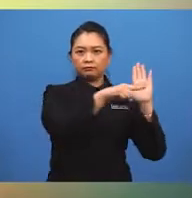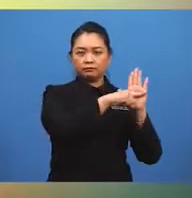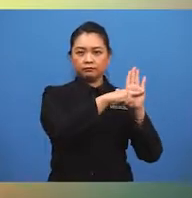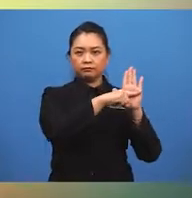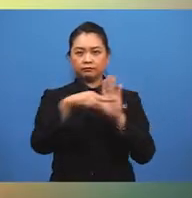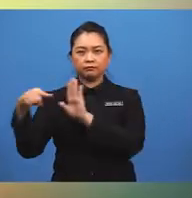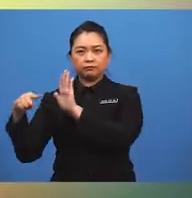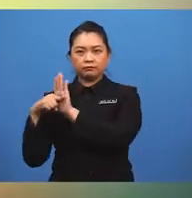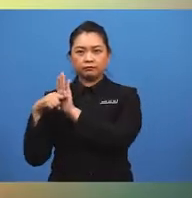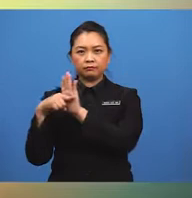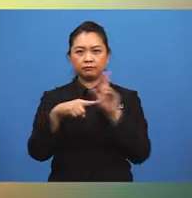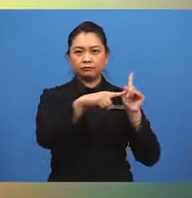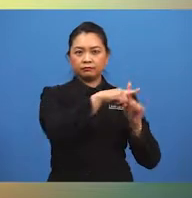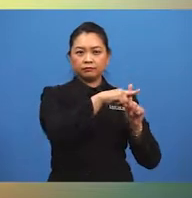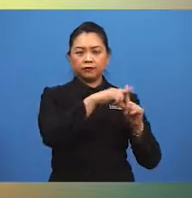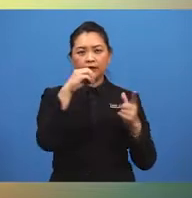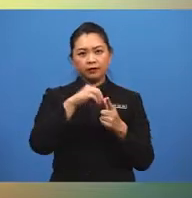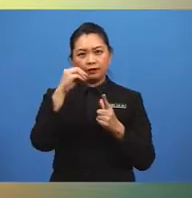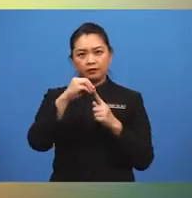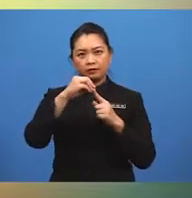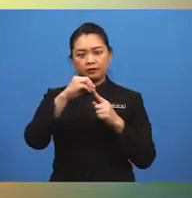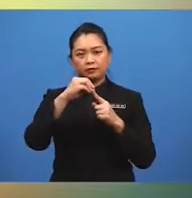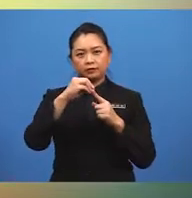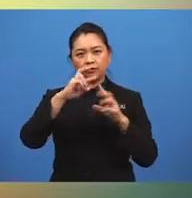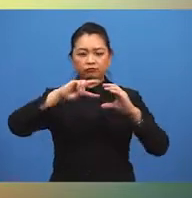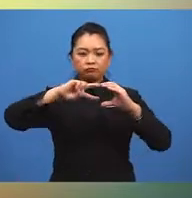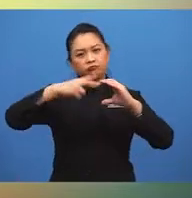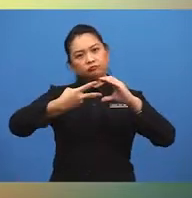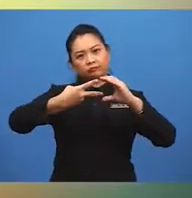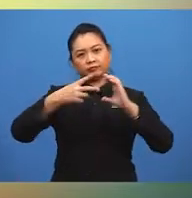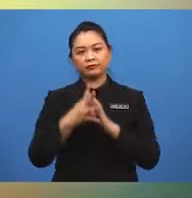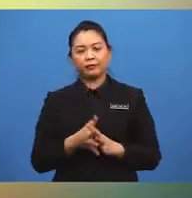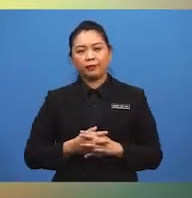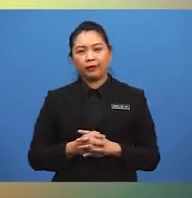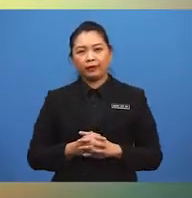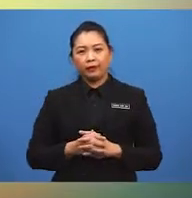negatif, negatif kepada positif atau terminal yang berlainan.